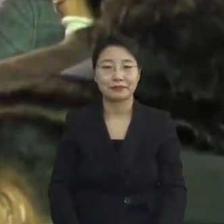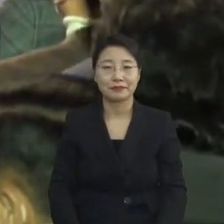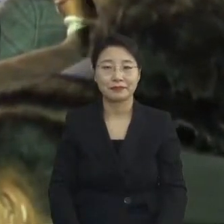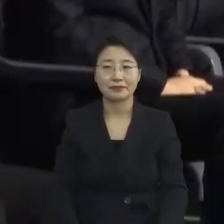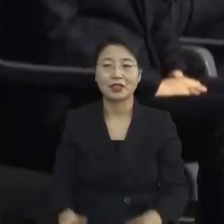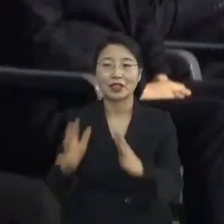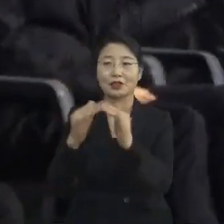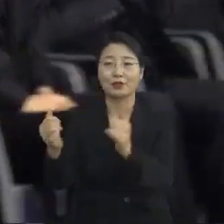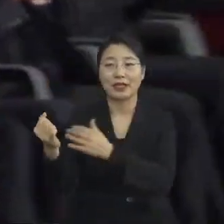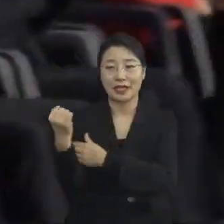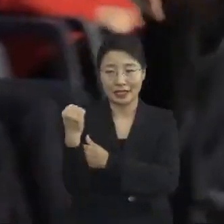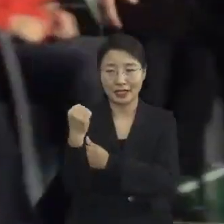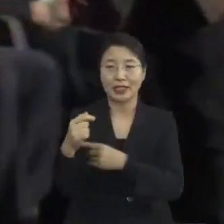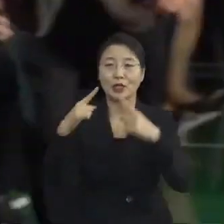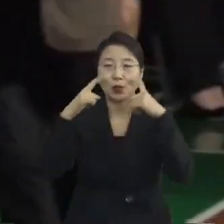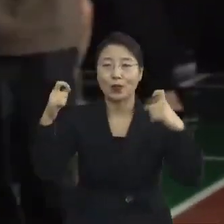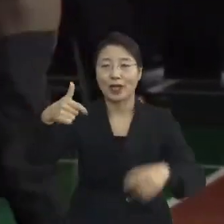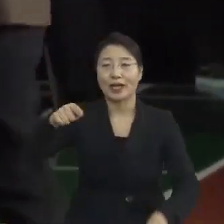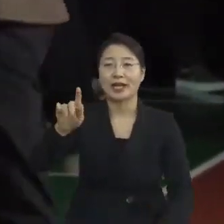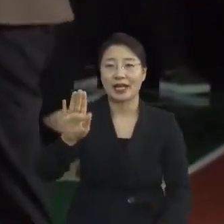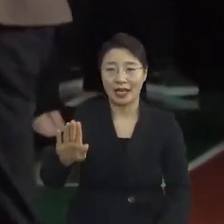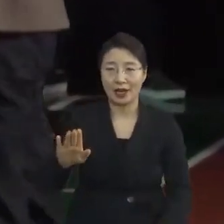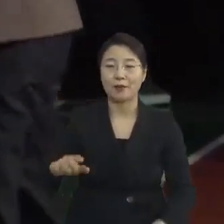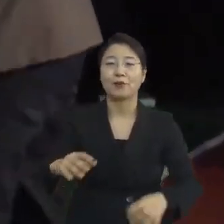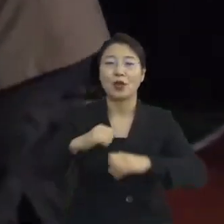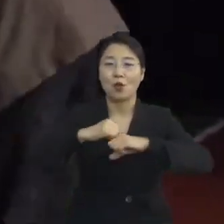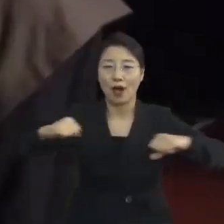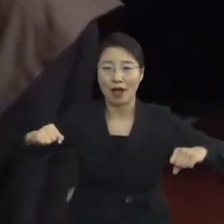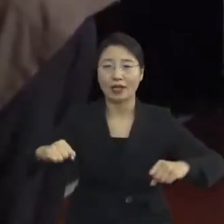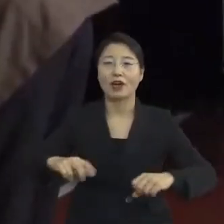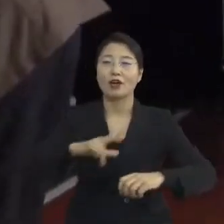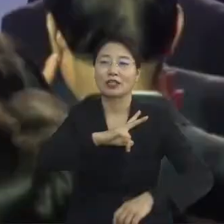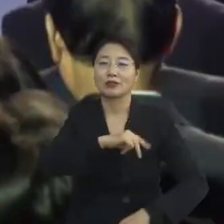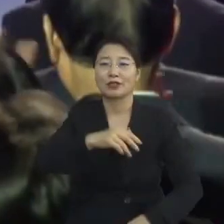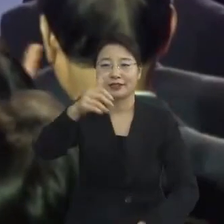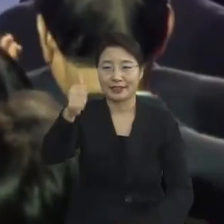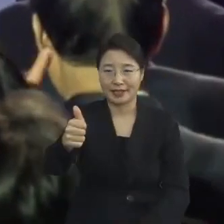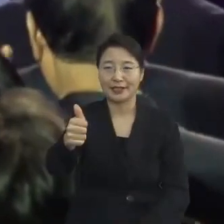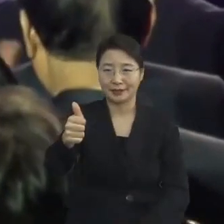국민의힘 동대문갑 허용범 당협위원장님 참석하셨습니다.